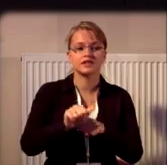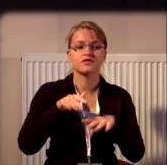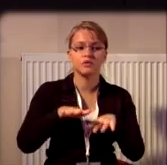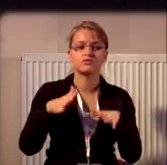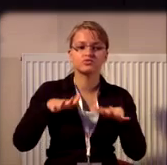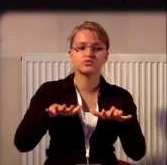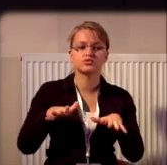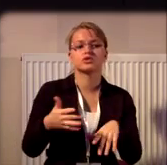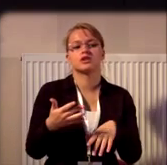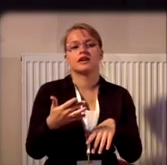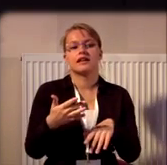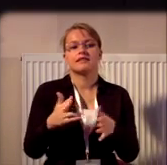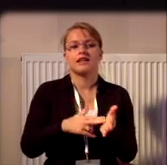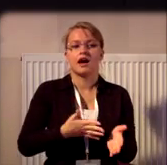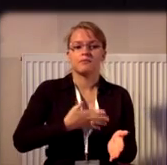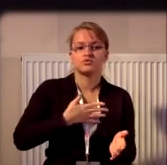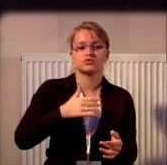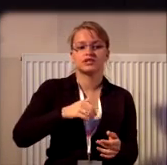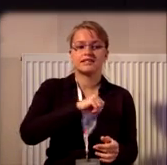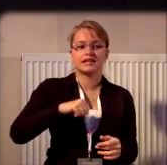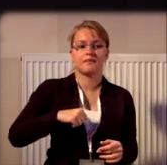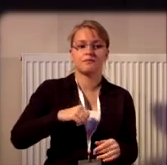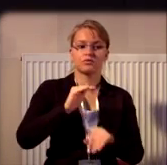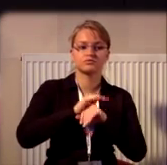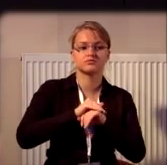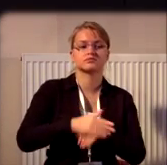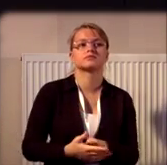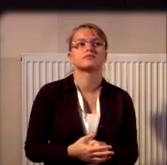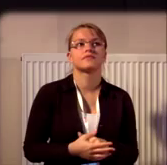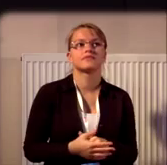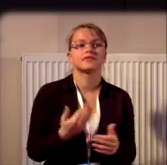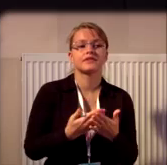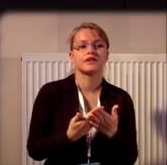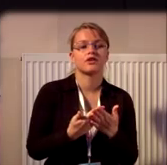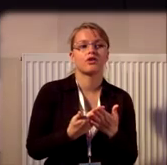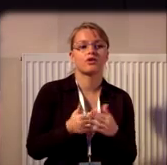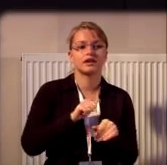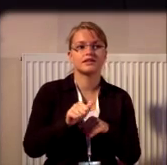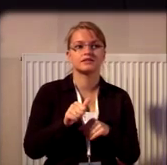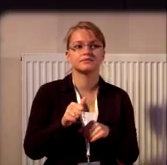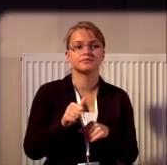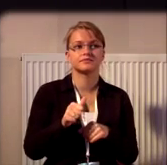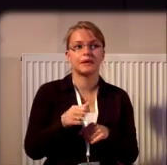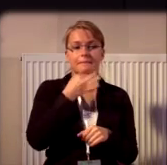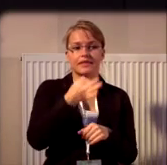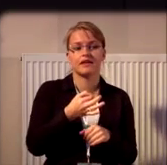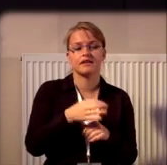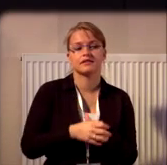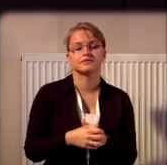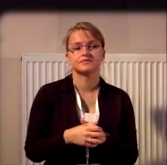na samoakceptację i poczucie ich własnej wartości. A więc pojawia się bardzo konkretne